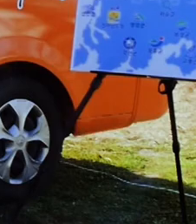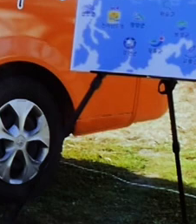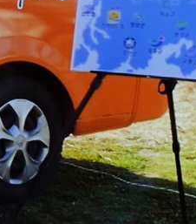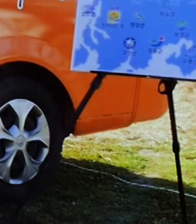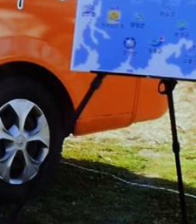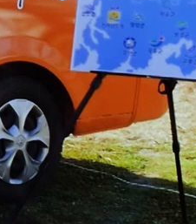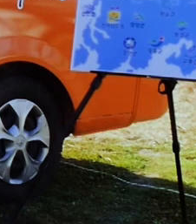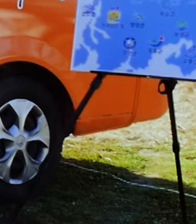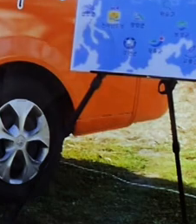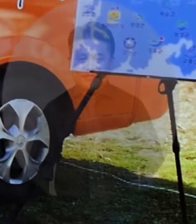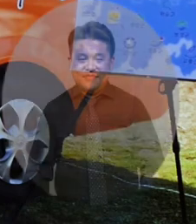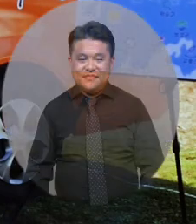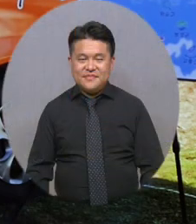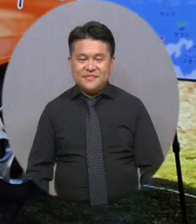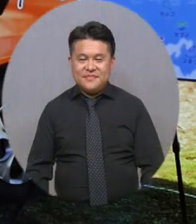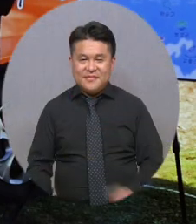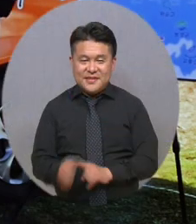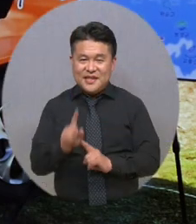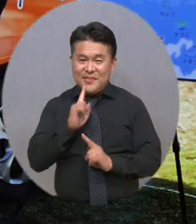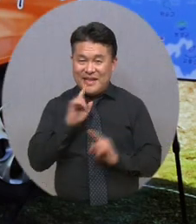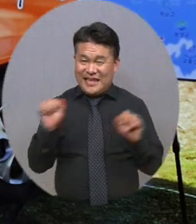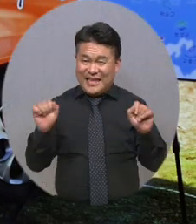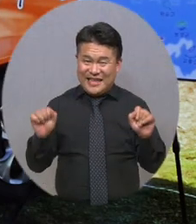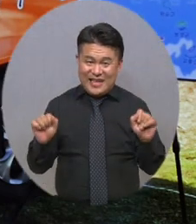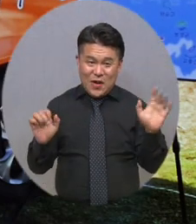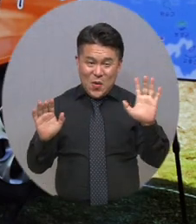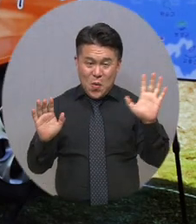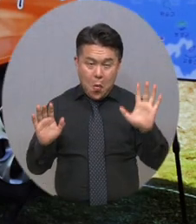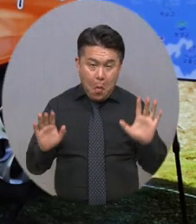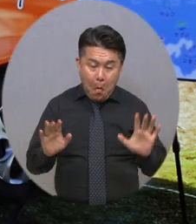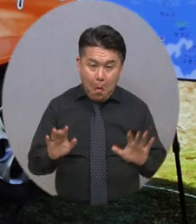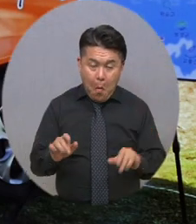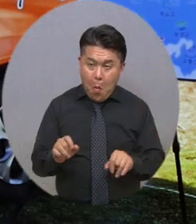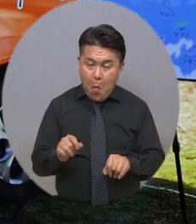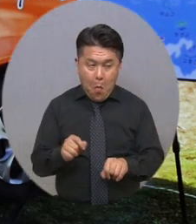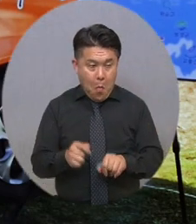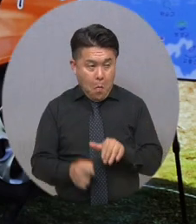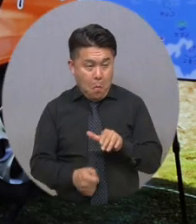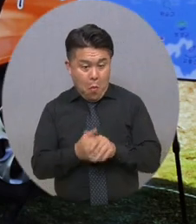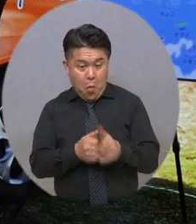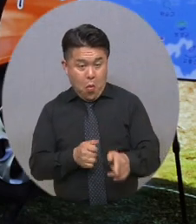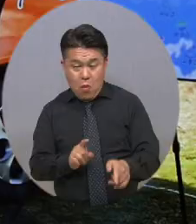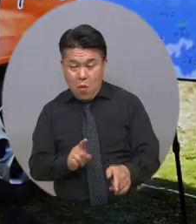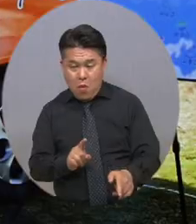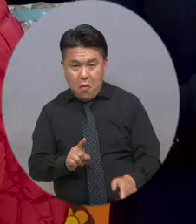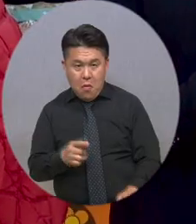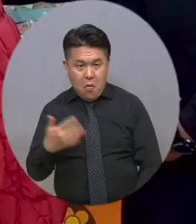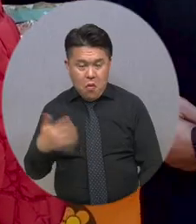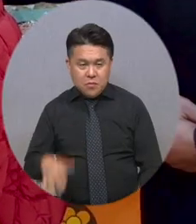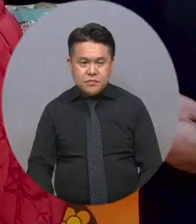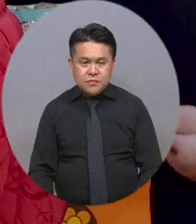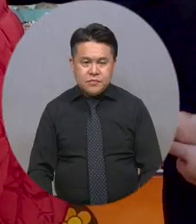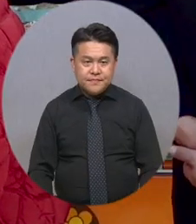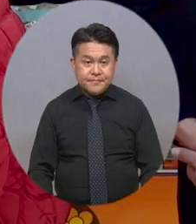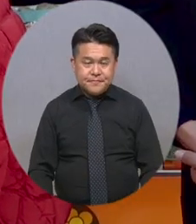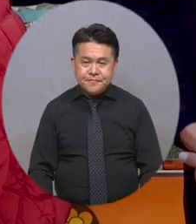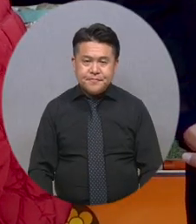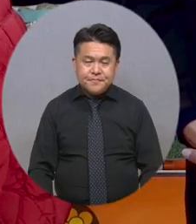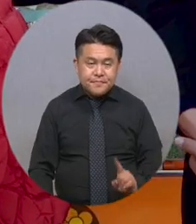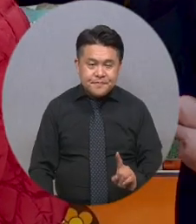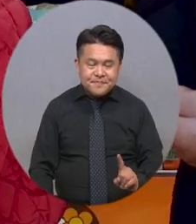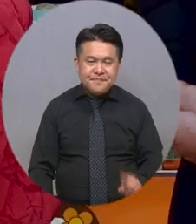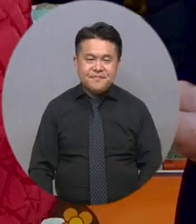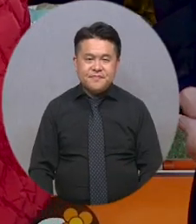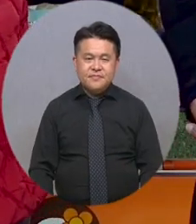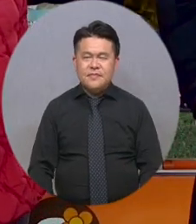야, 안녕하세요. 아유. 야. 오, 건강. 잠깐만. 자, 그럼 자꾸 30초.